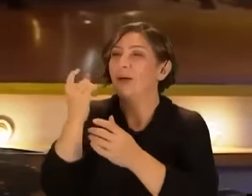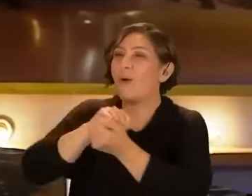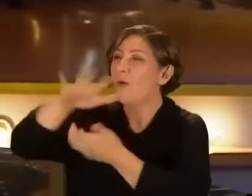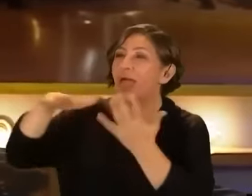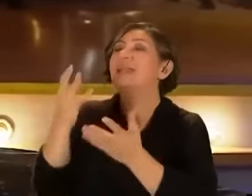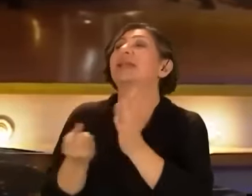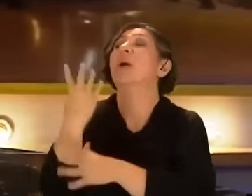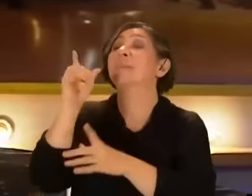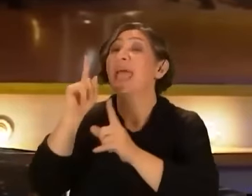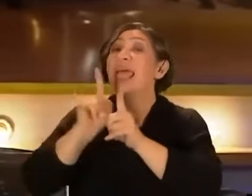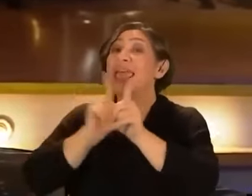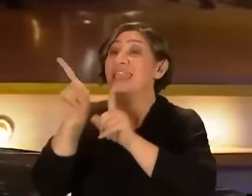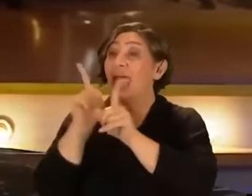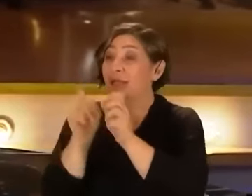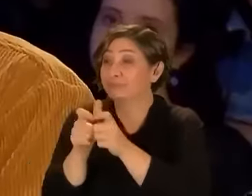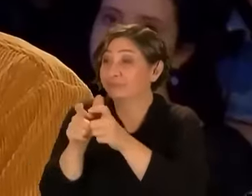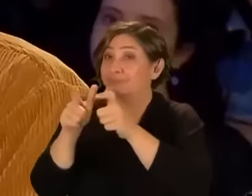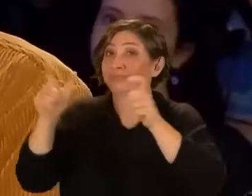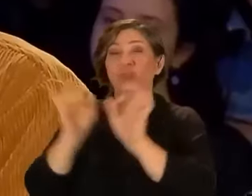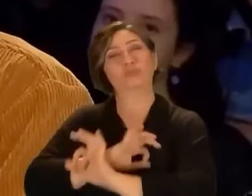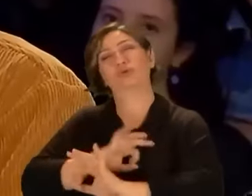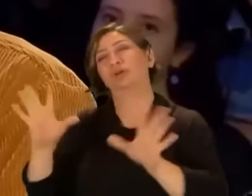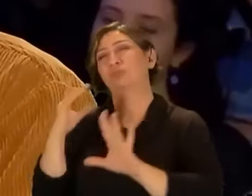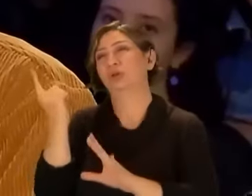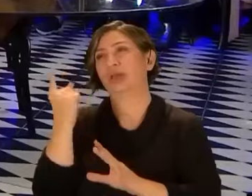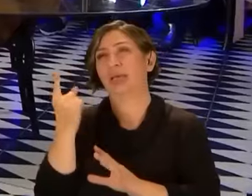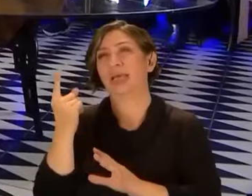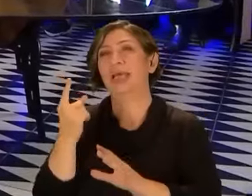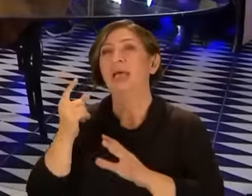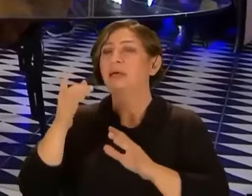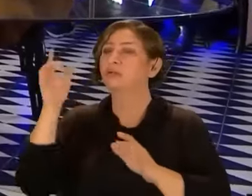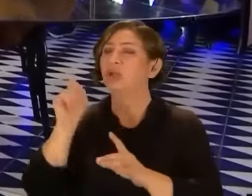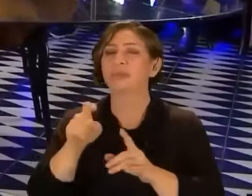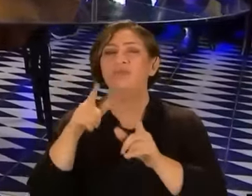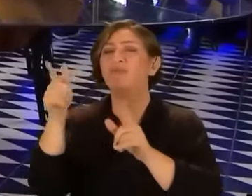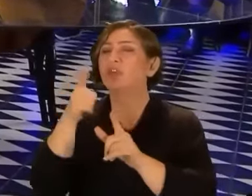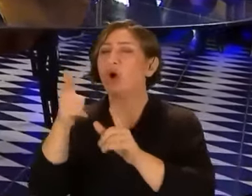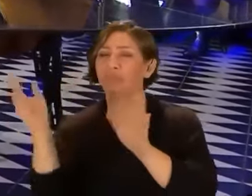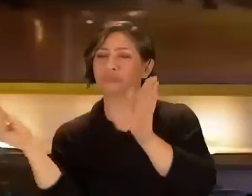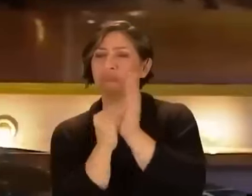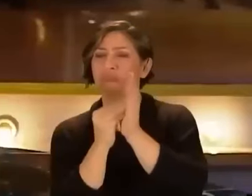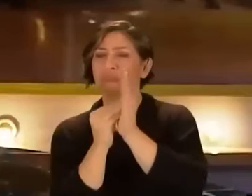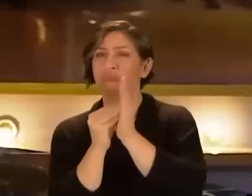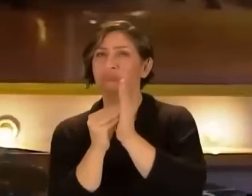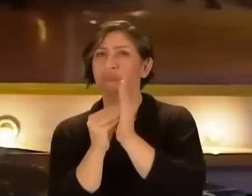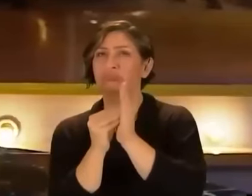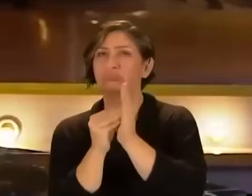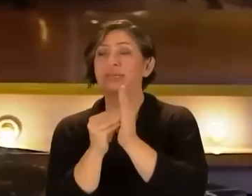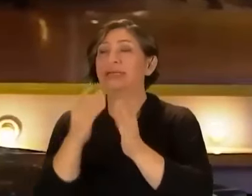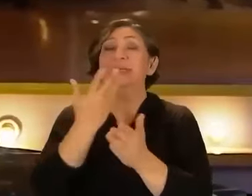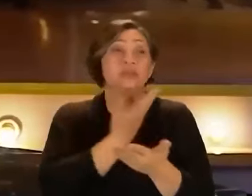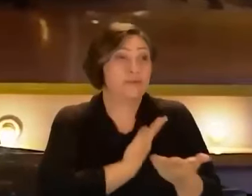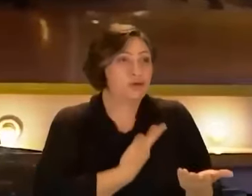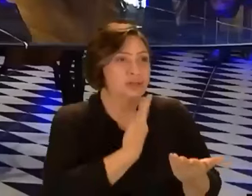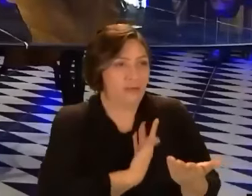ki dijitalleşme. Evet. Müthiş bir şey. Müthiş bir şey. Çat diye oradan videonu koyuyorsun.